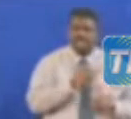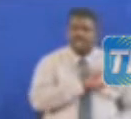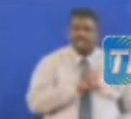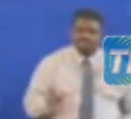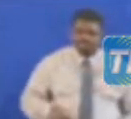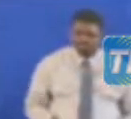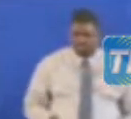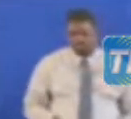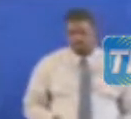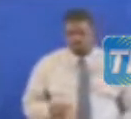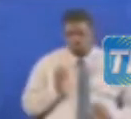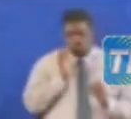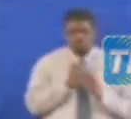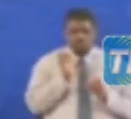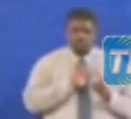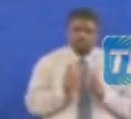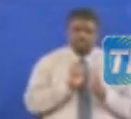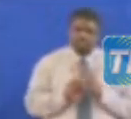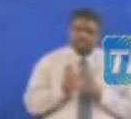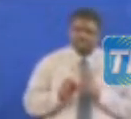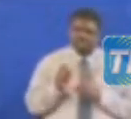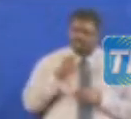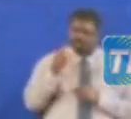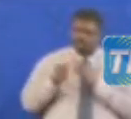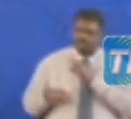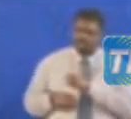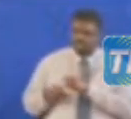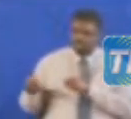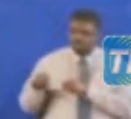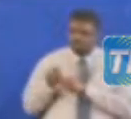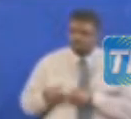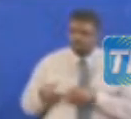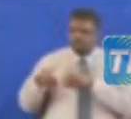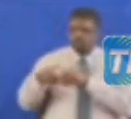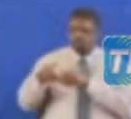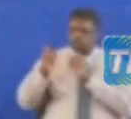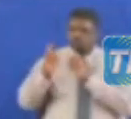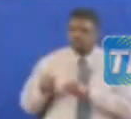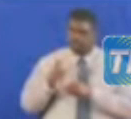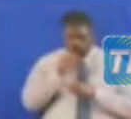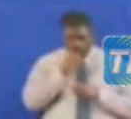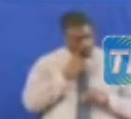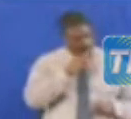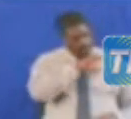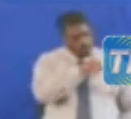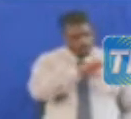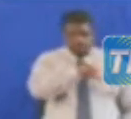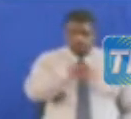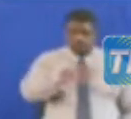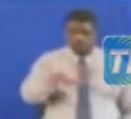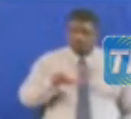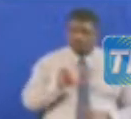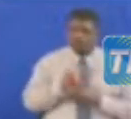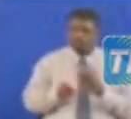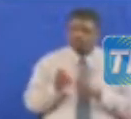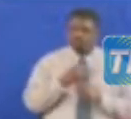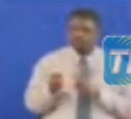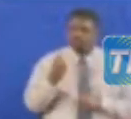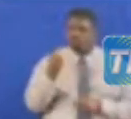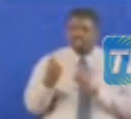9,144,021,699 kwa ajili ya ofisi ya Rais Temisemi, tume ya utumishi wa walimu na mafungu 26 ya mikoa yanayojumuisha